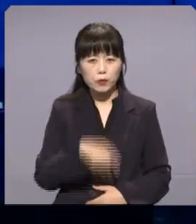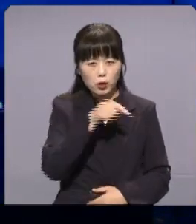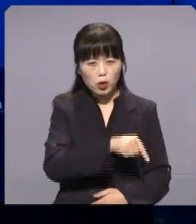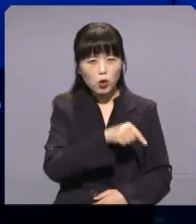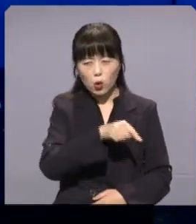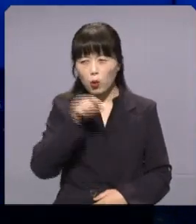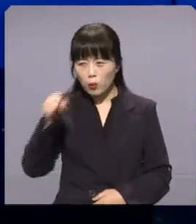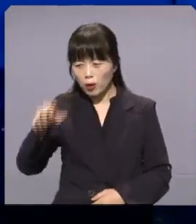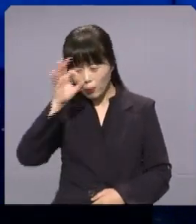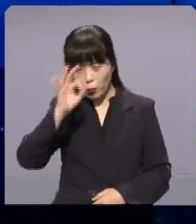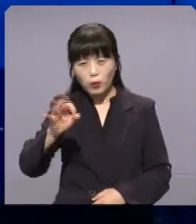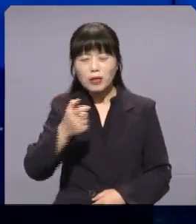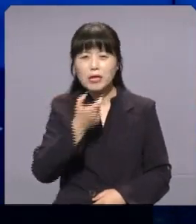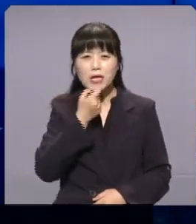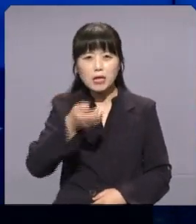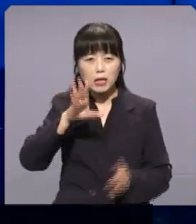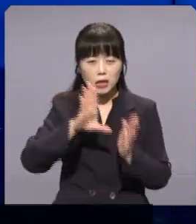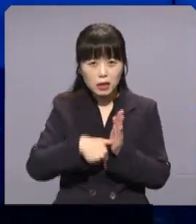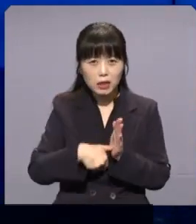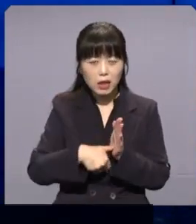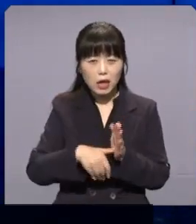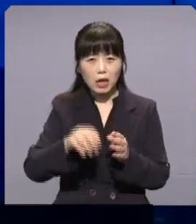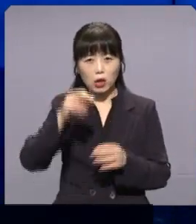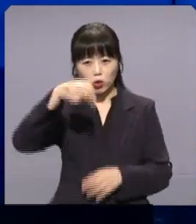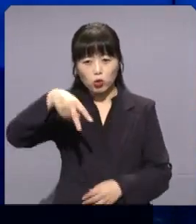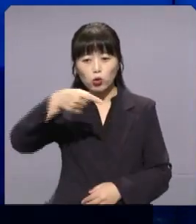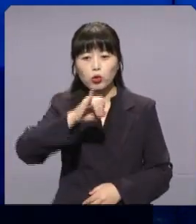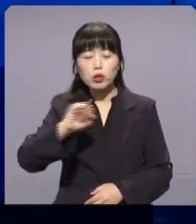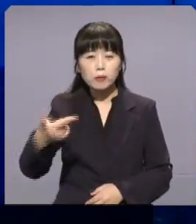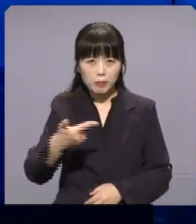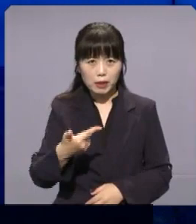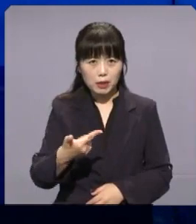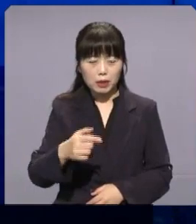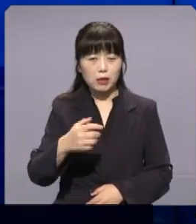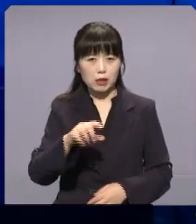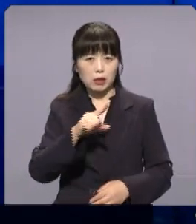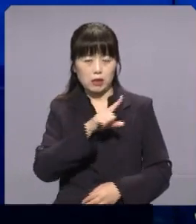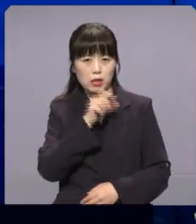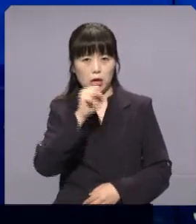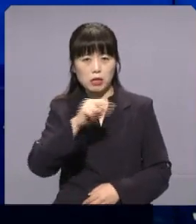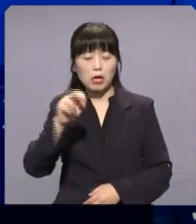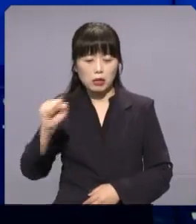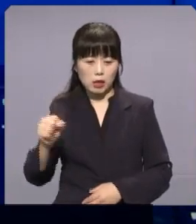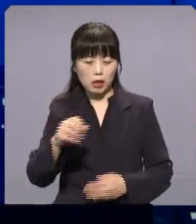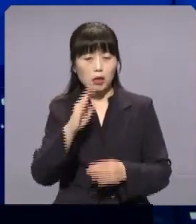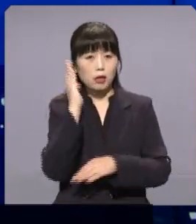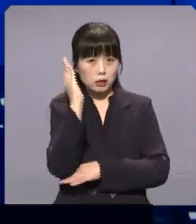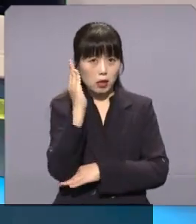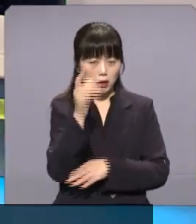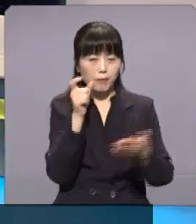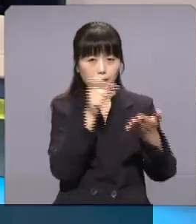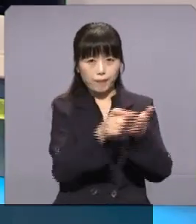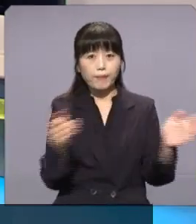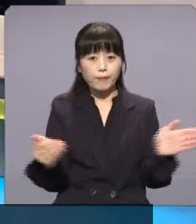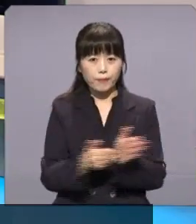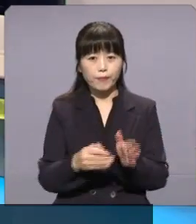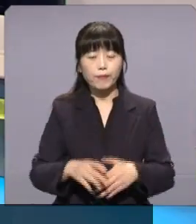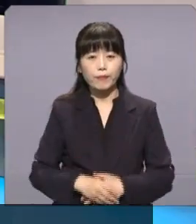꼴 다 보기 싫을 때 유승민이란 제목의 칼럼도 SNS에 올렸습니다. 이 정도면 뭐 나오겠다는